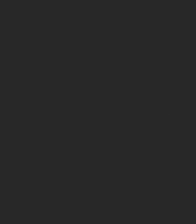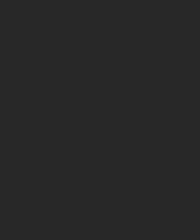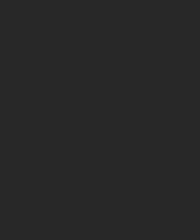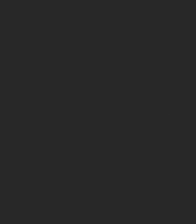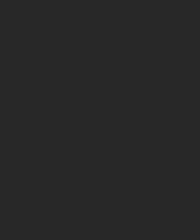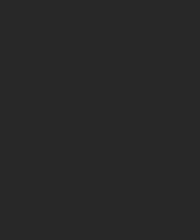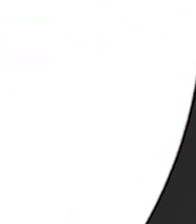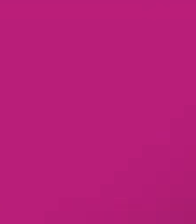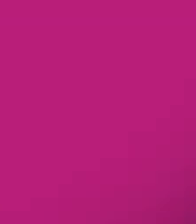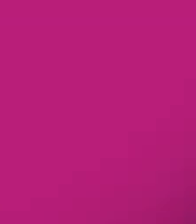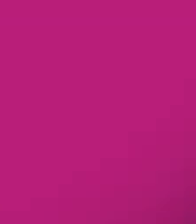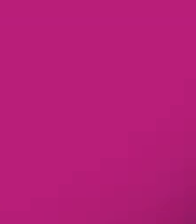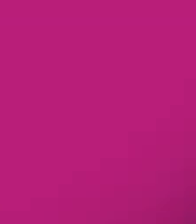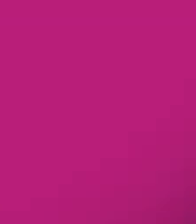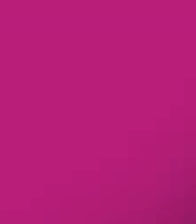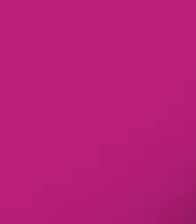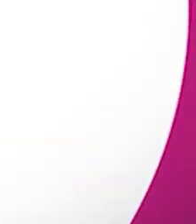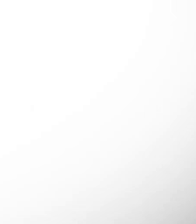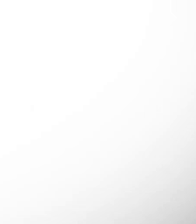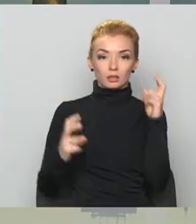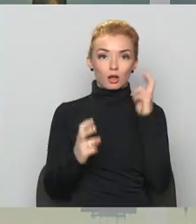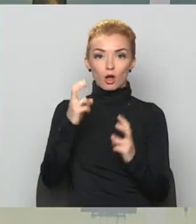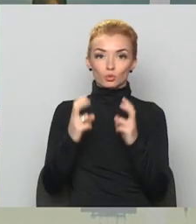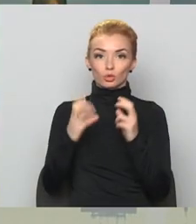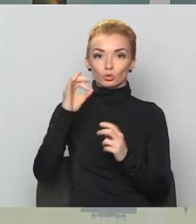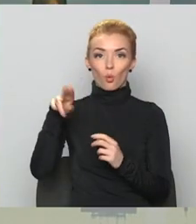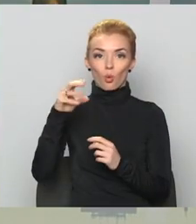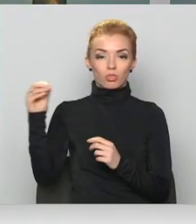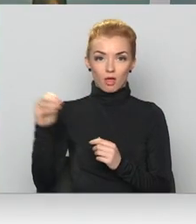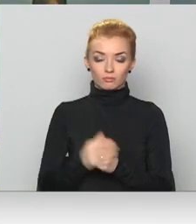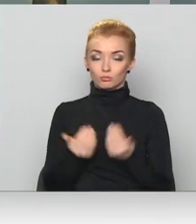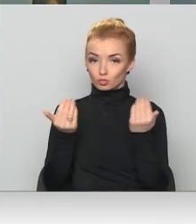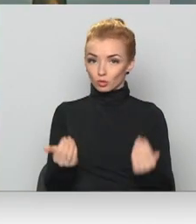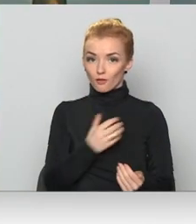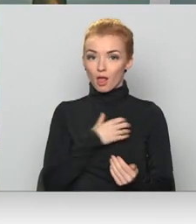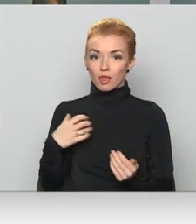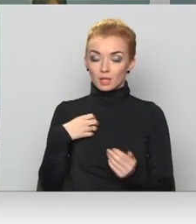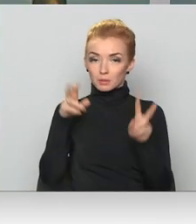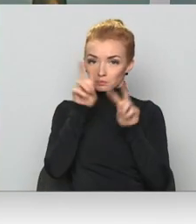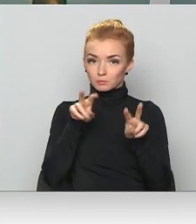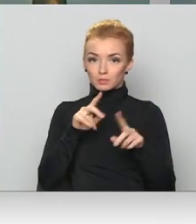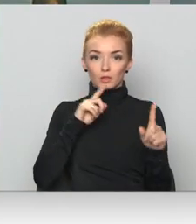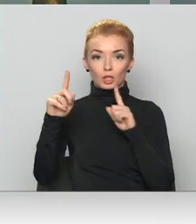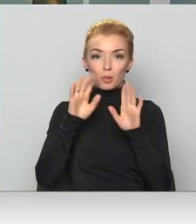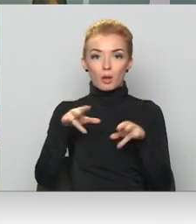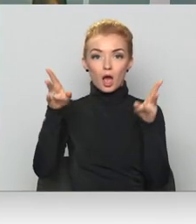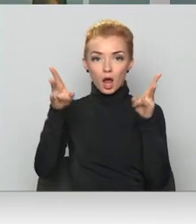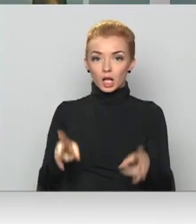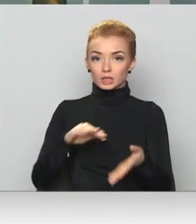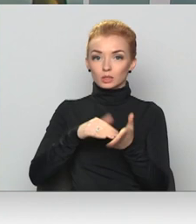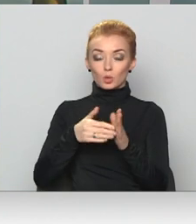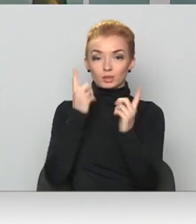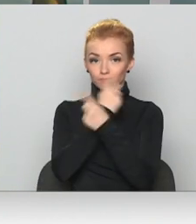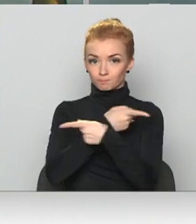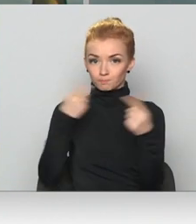Re! Viss ēters ir te! Šodien valdībā izskata rīkojumu par ārkārtējās situācijas